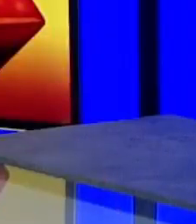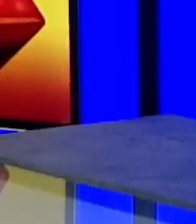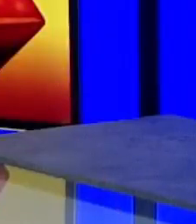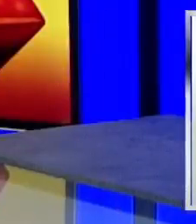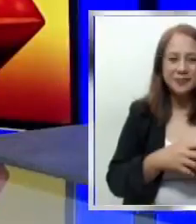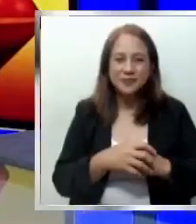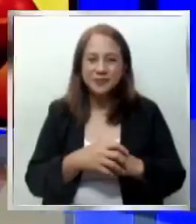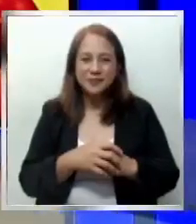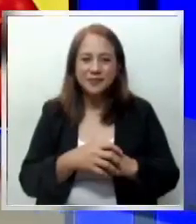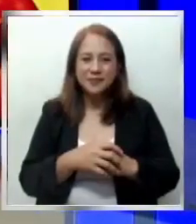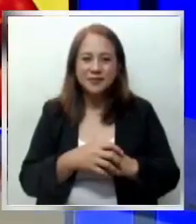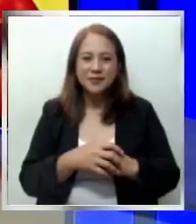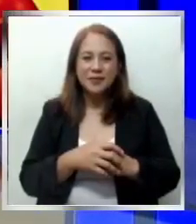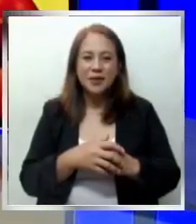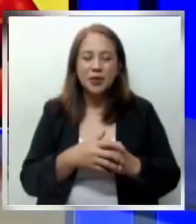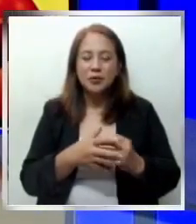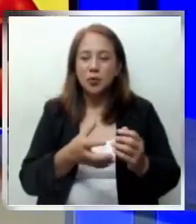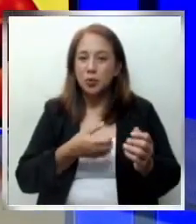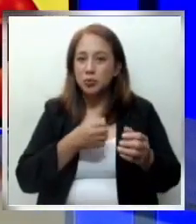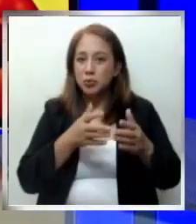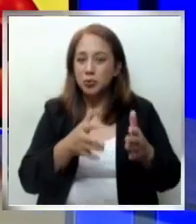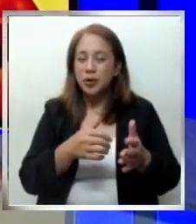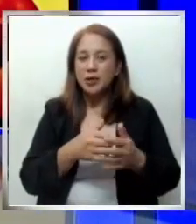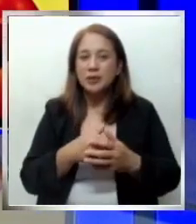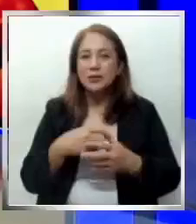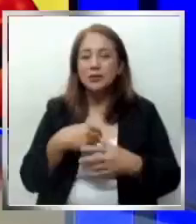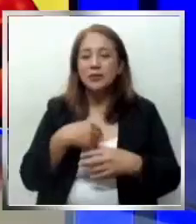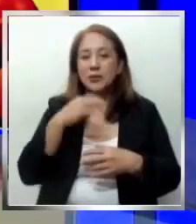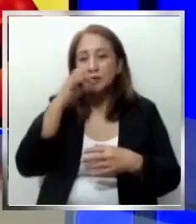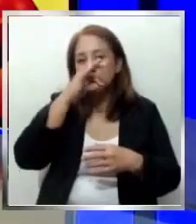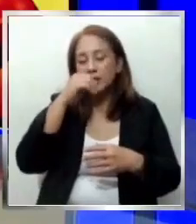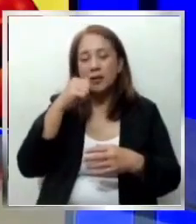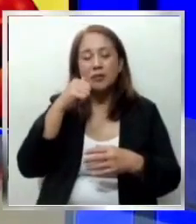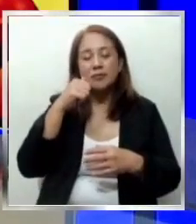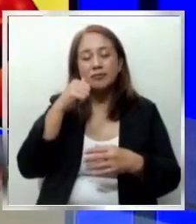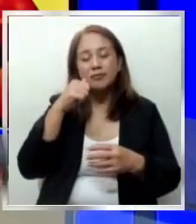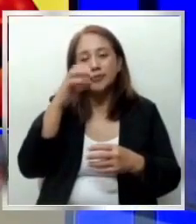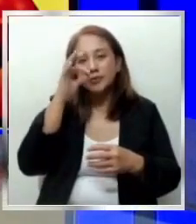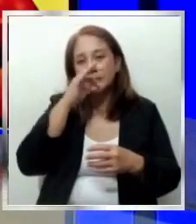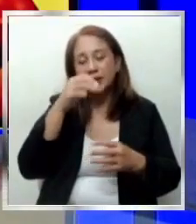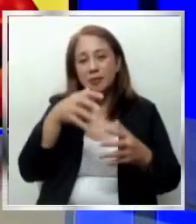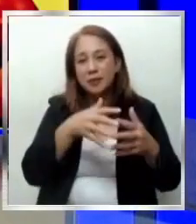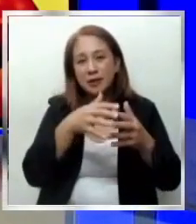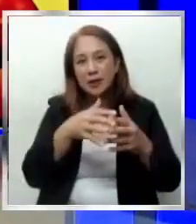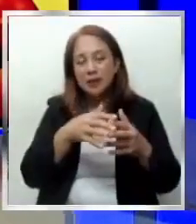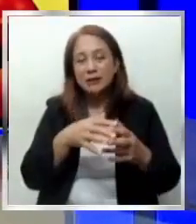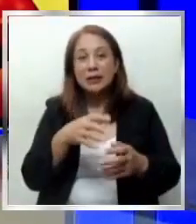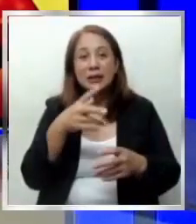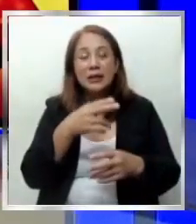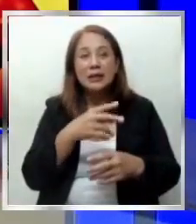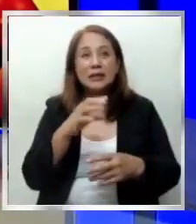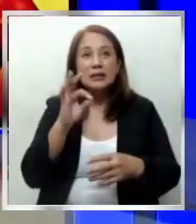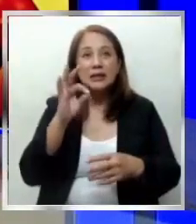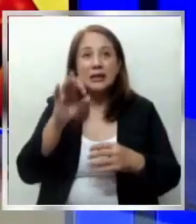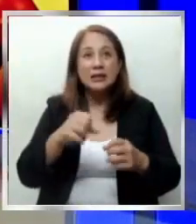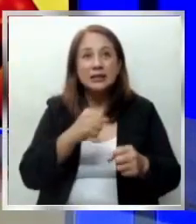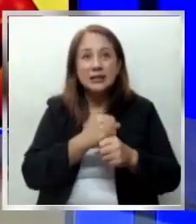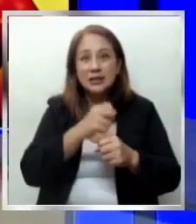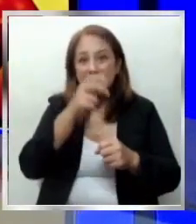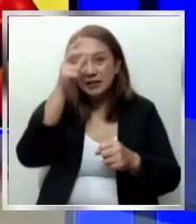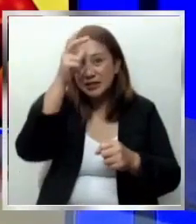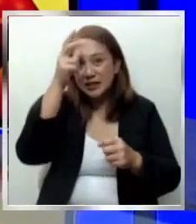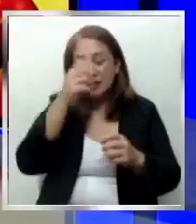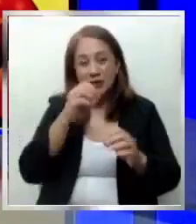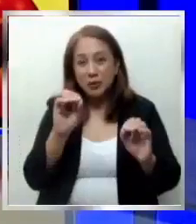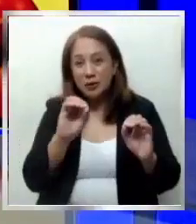Gotta go her own way ang peg ni Fil-Am Hollywood star Vanessa Hudgens na pinutol ang kanyang 9-year chicken-free diet para sa